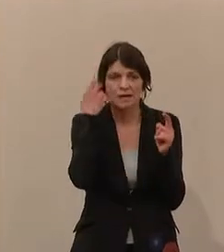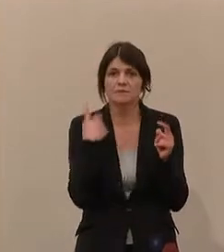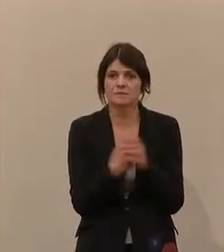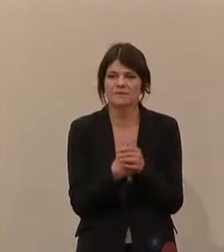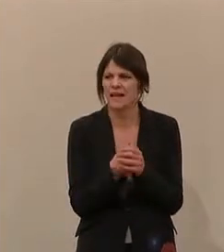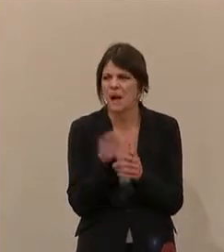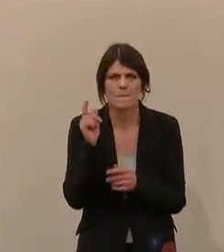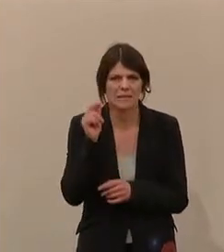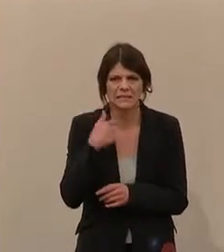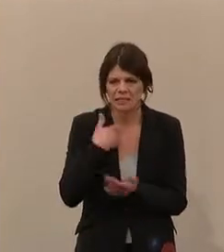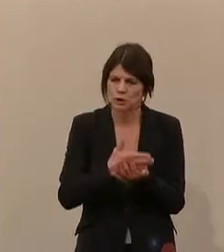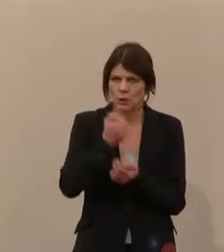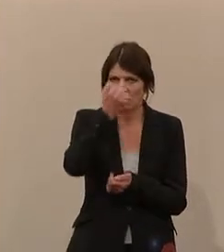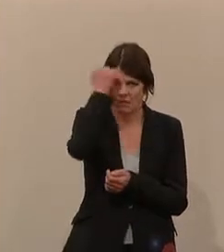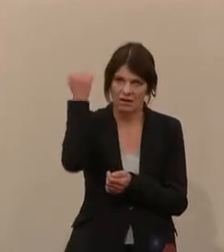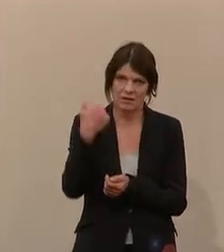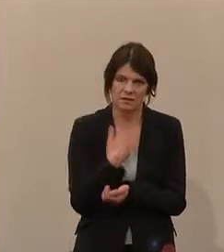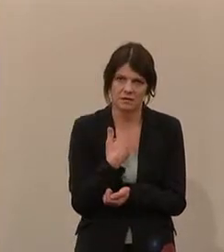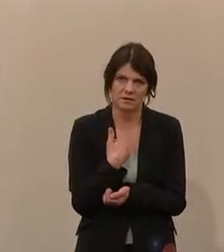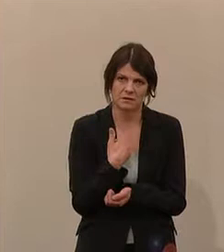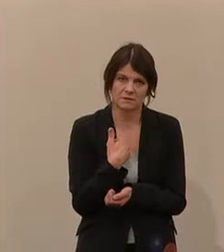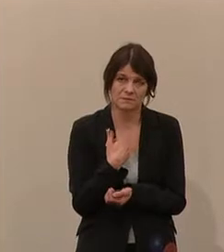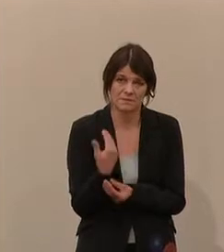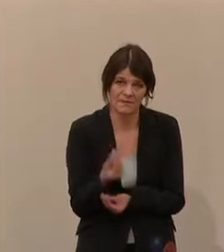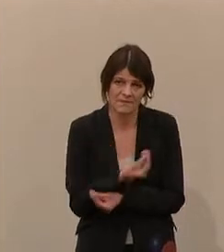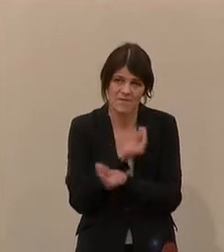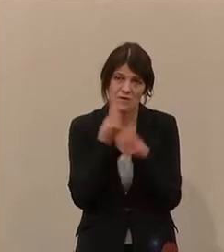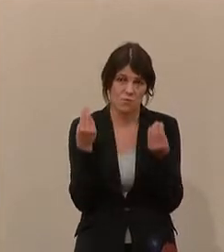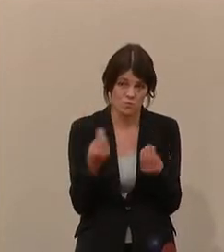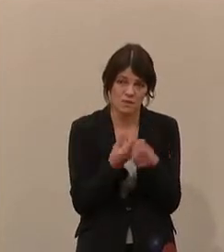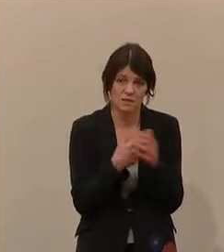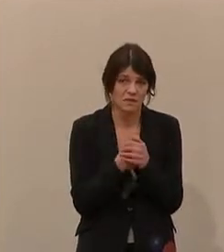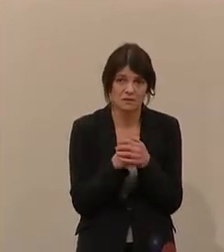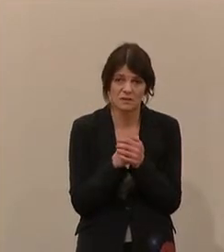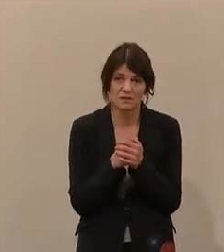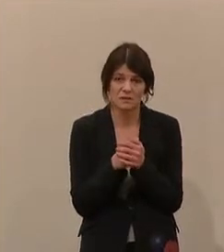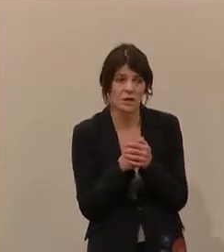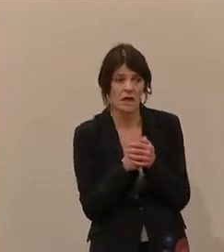ein bisschen bereue ich das jetzt schon, weil die